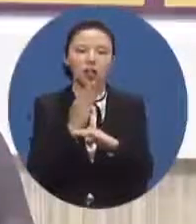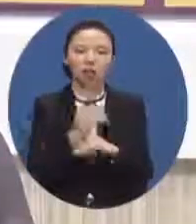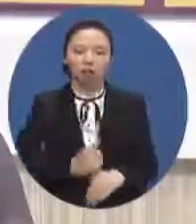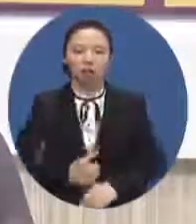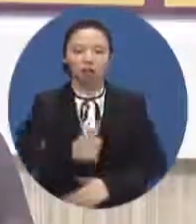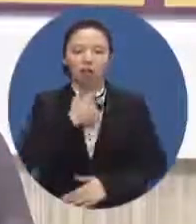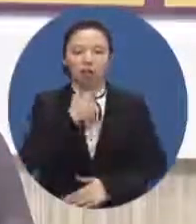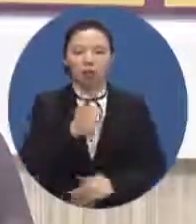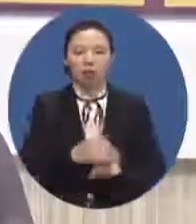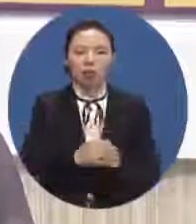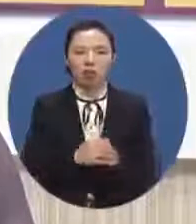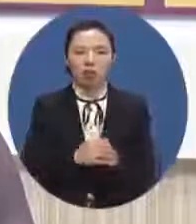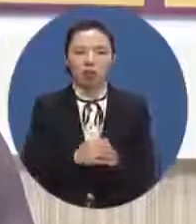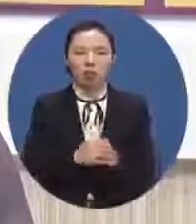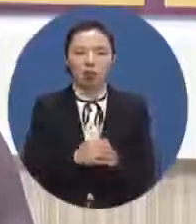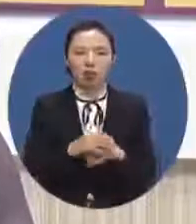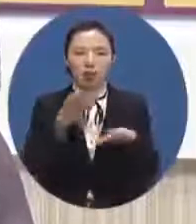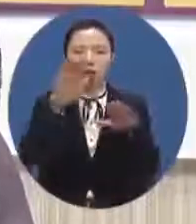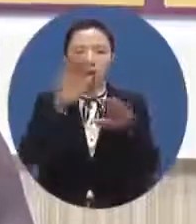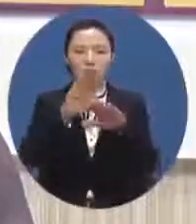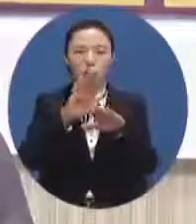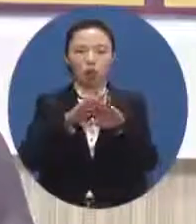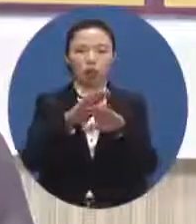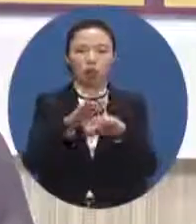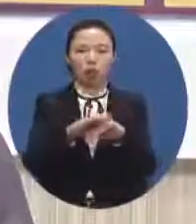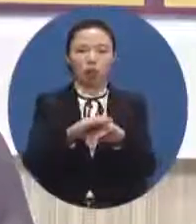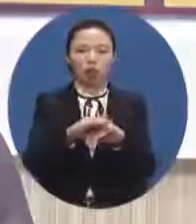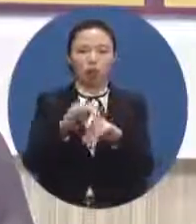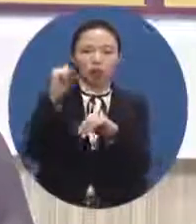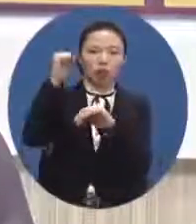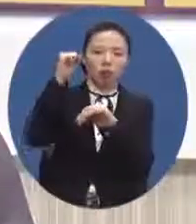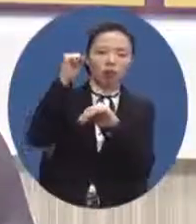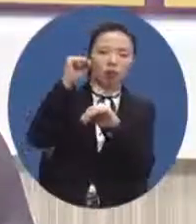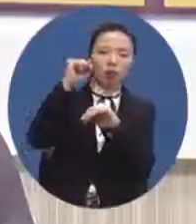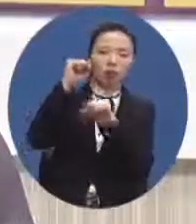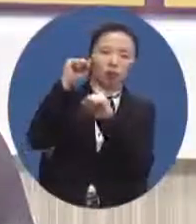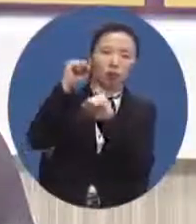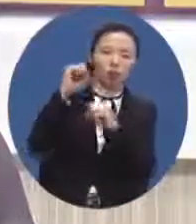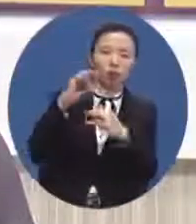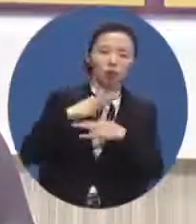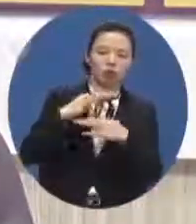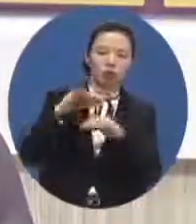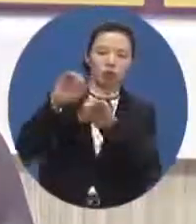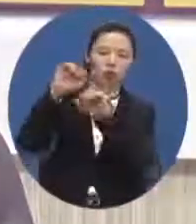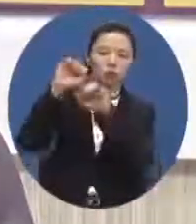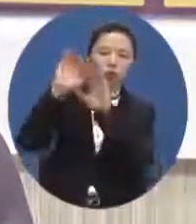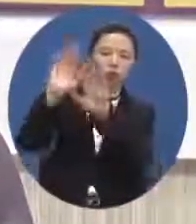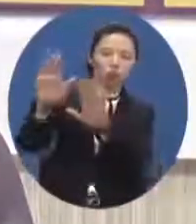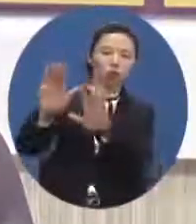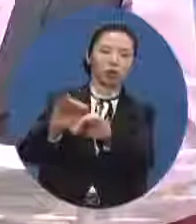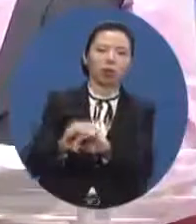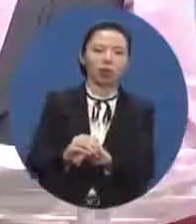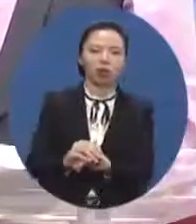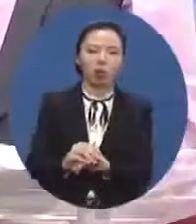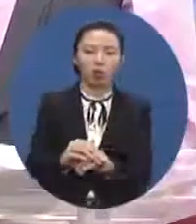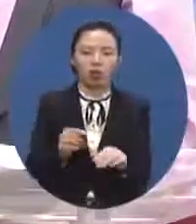하고요. 그리고 누가 이렇게 그냥 손 한번 이렇게 했는데 때리는 건 줄 알고 자기가 놀래갖고 먼저 상대를 밀쳐서 예,